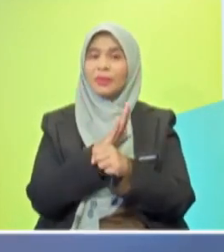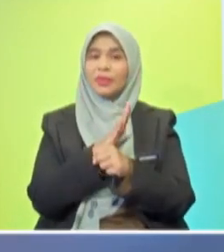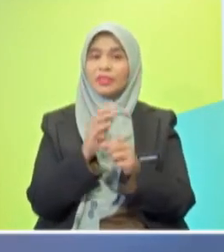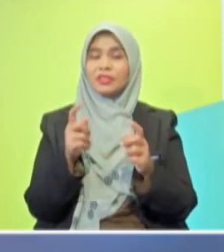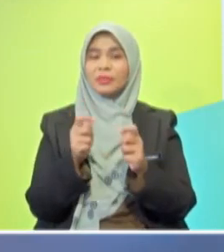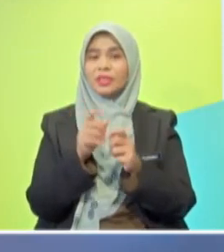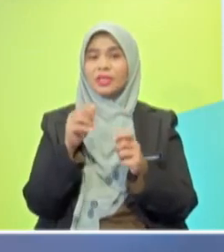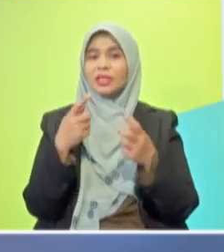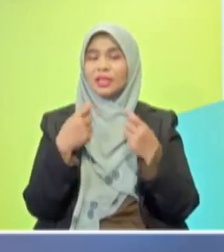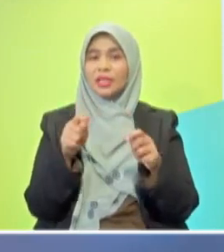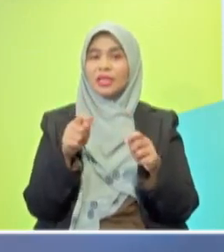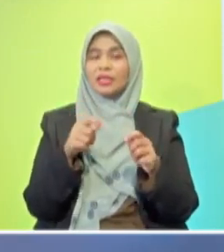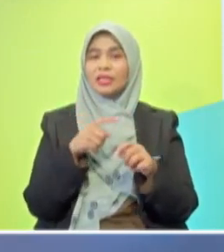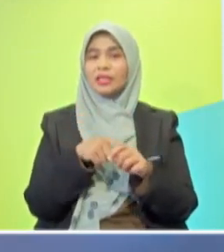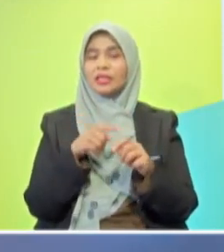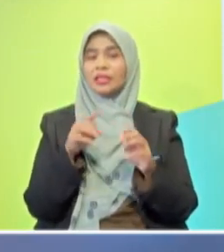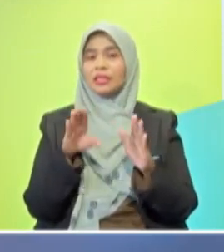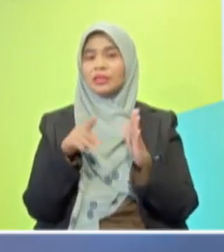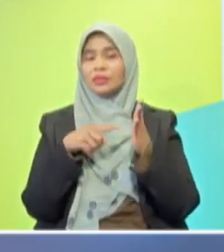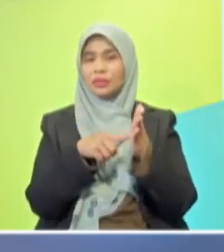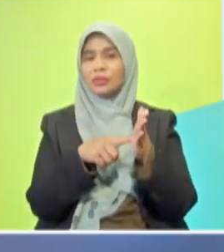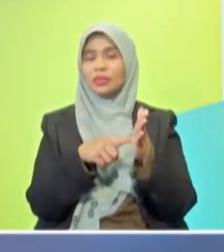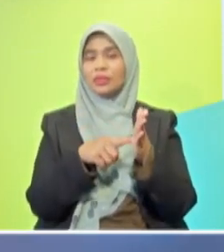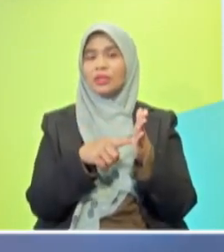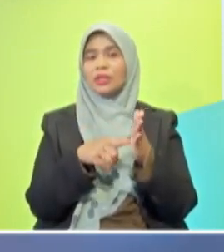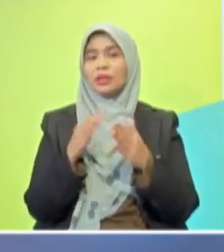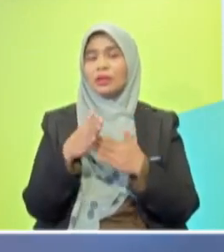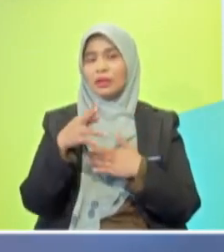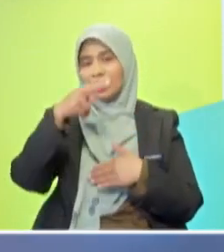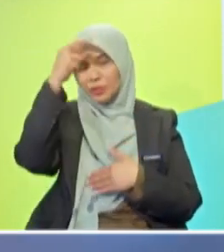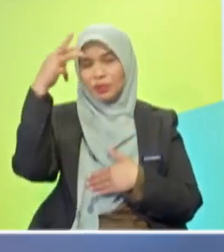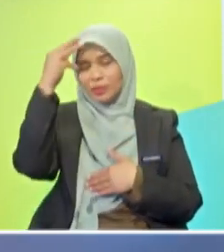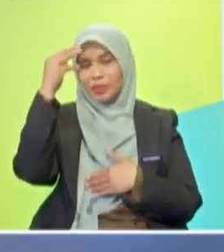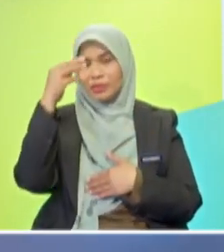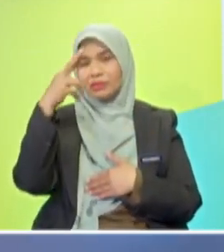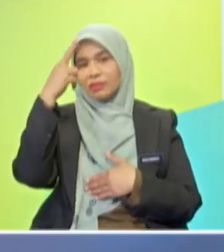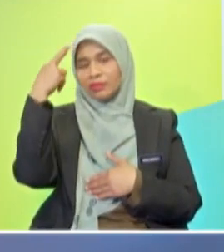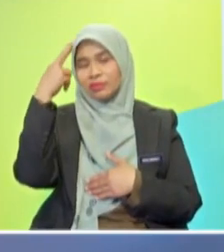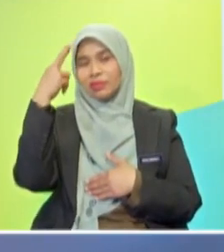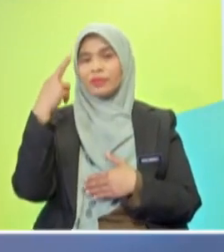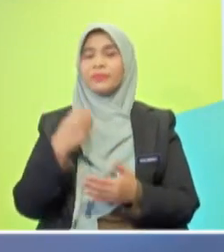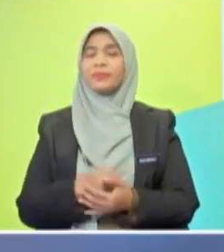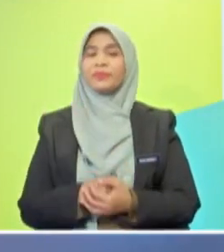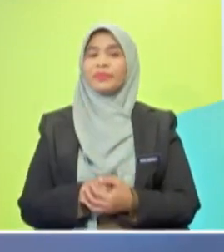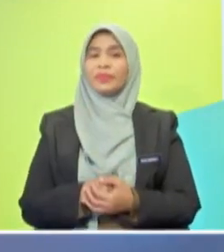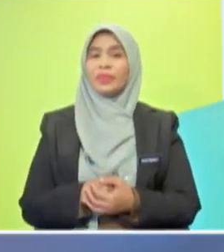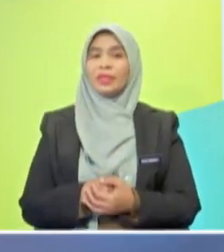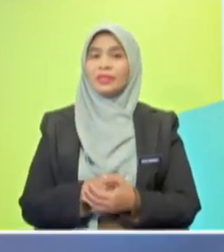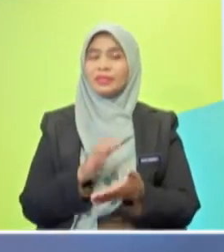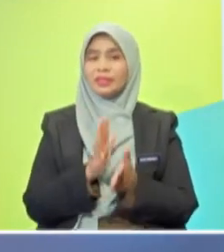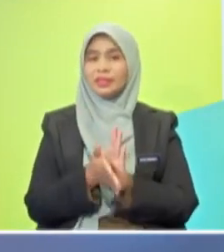yang telah dicontohi, ditunjuk, diteladani oleh Nabi Muhammad sallallahu alaihi wasallam. Itu yang terbaiknya. Baik, jadi Ustazah,